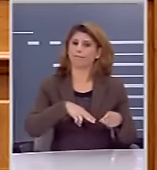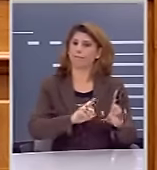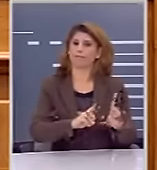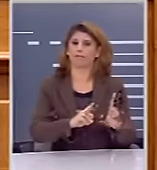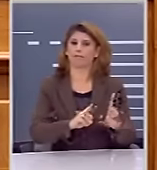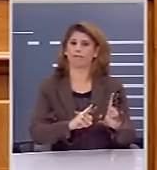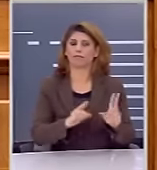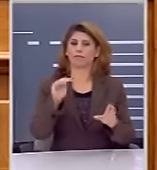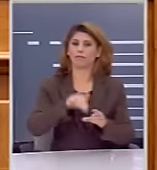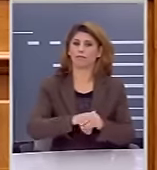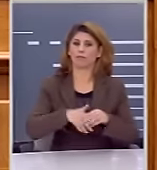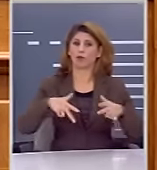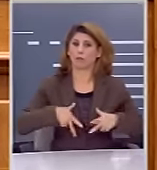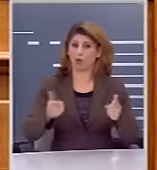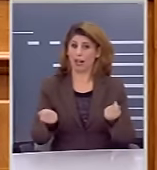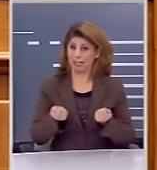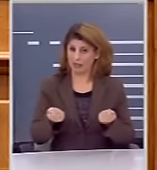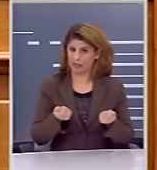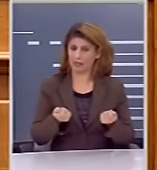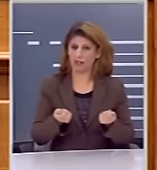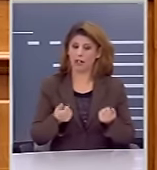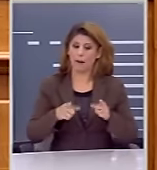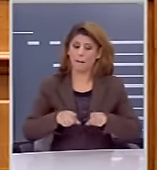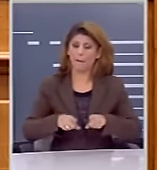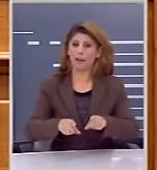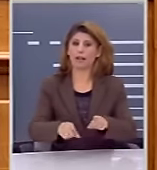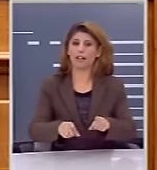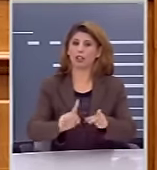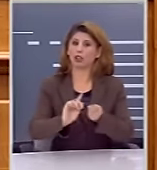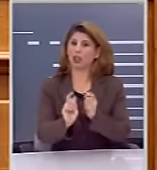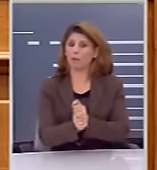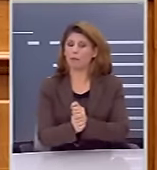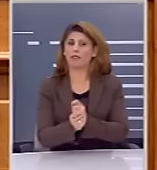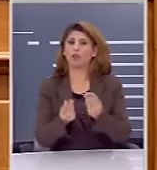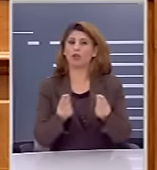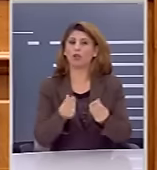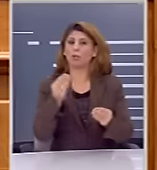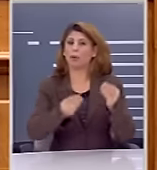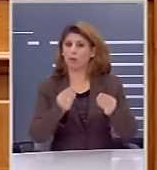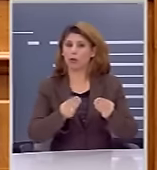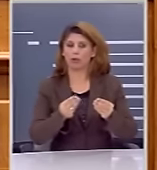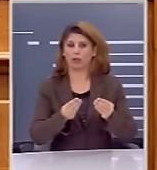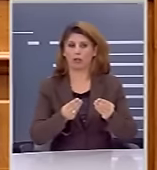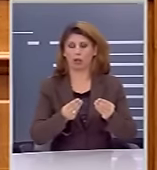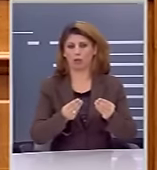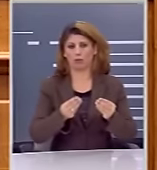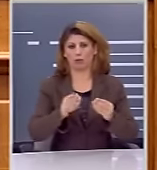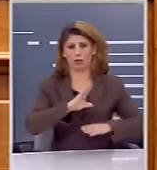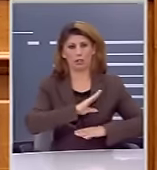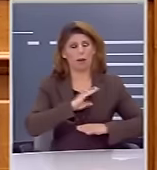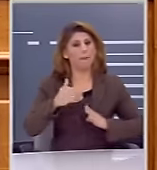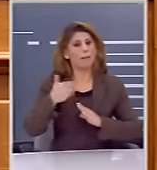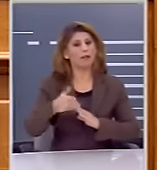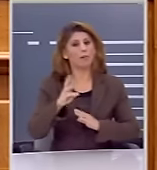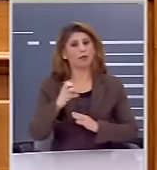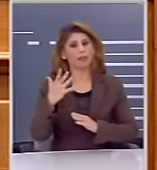των μετοχικών ταμείων του Υπουργείου Εργασίας και παράλληλα τροποποιήθηκε ο τρόπος υπολογισμού των εφάπαξ στρατιωτικών με το άρθρο 35